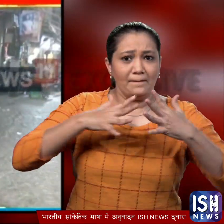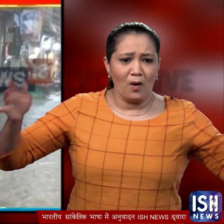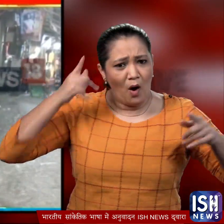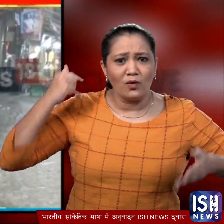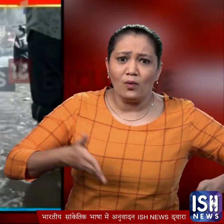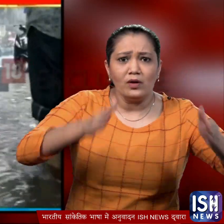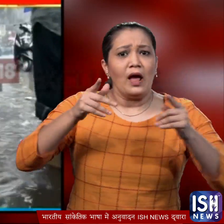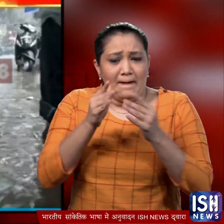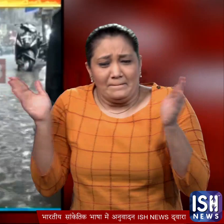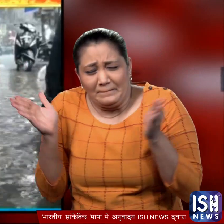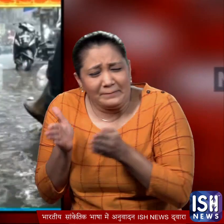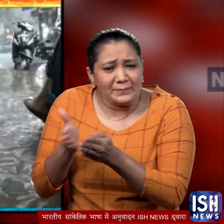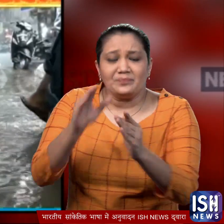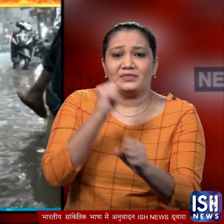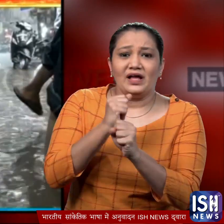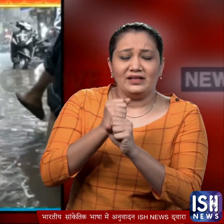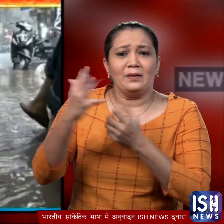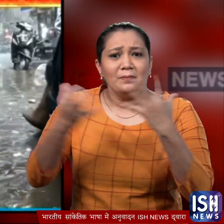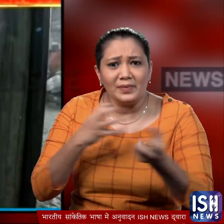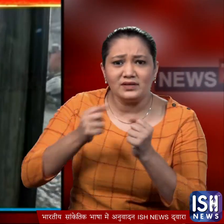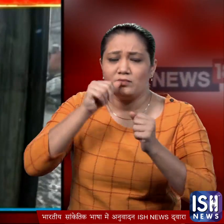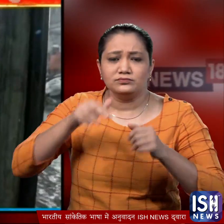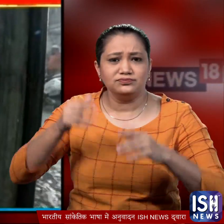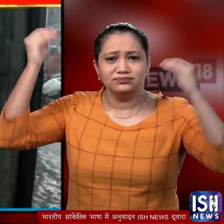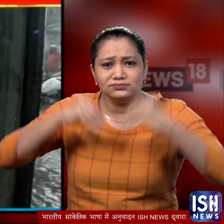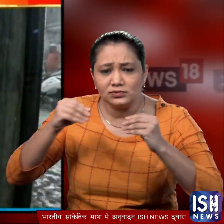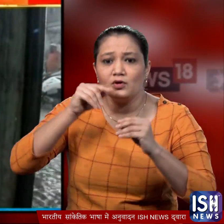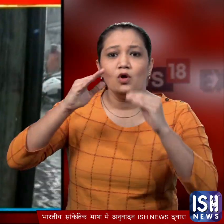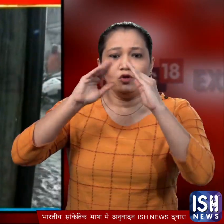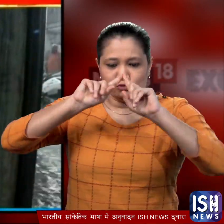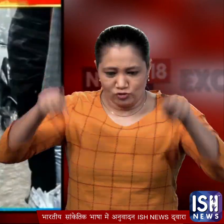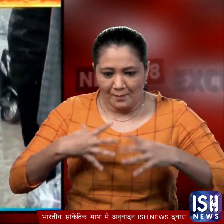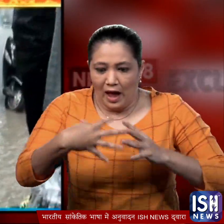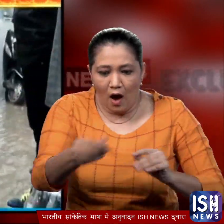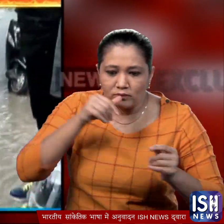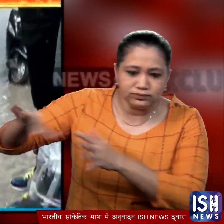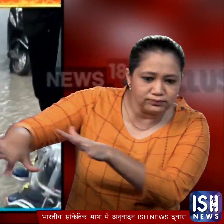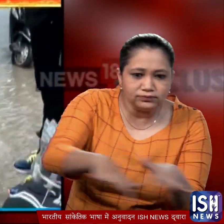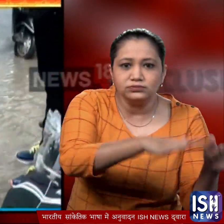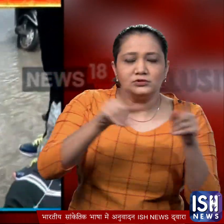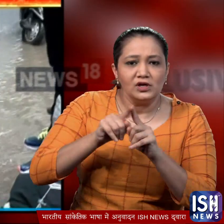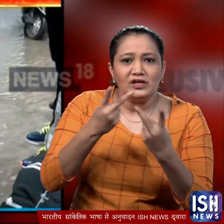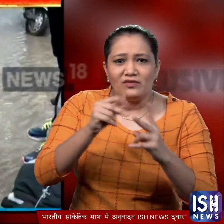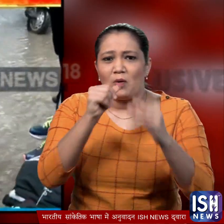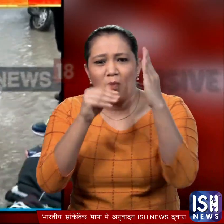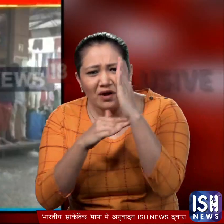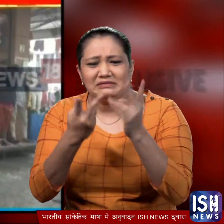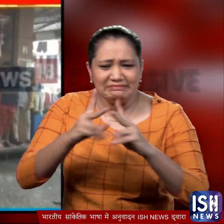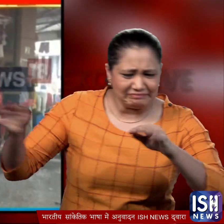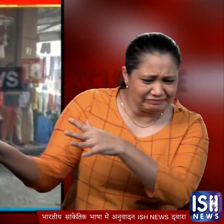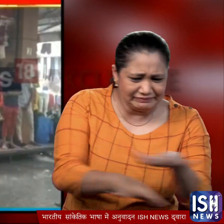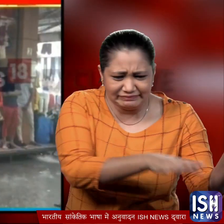का तो पूछना ही क्या। गांधीनगर बाजार में बारिश का पानी दुकानों के आगे बहने लगा। उसमें सड़क पर पड़ी बोतलें तैरती नजर